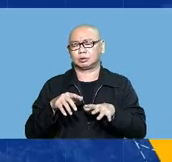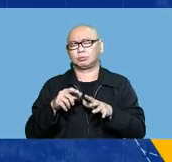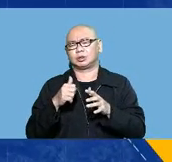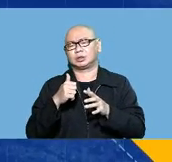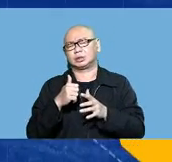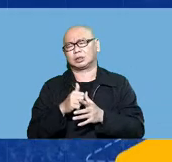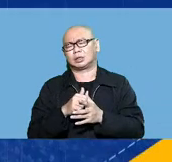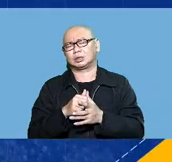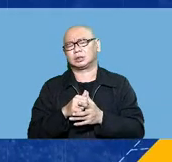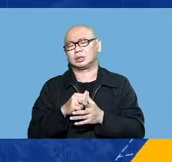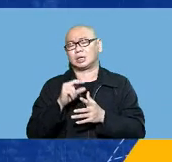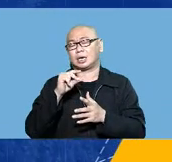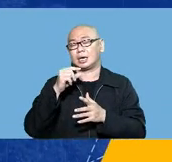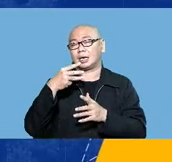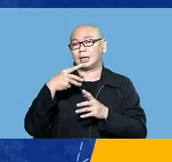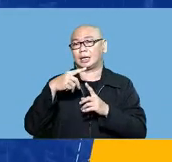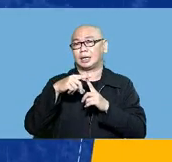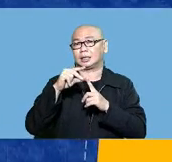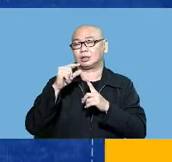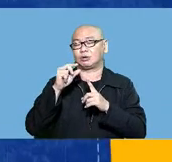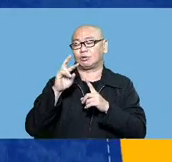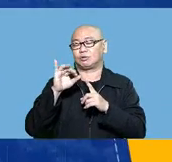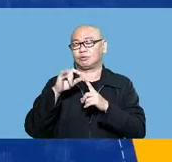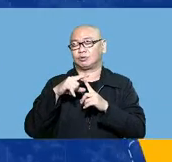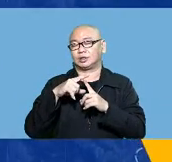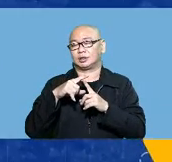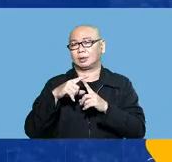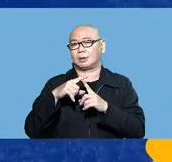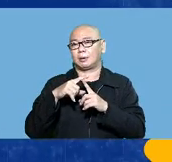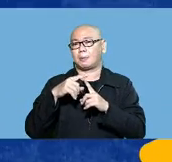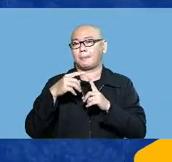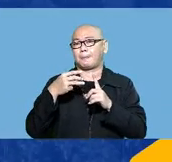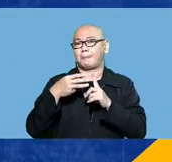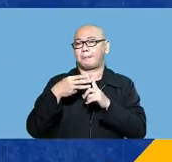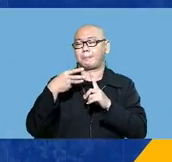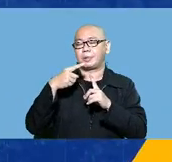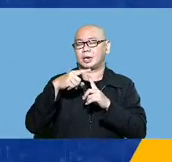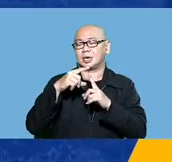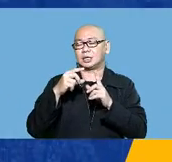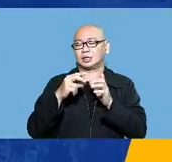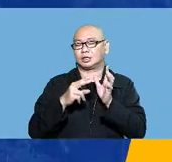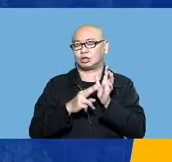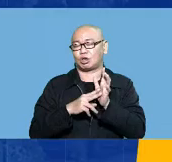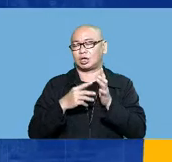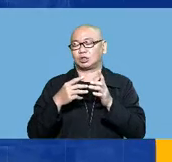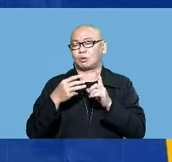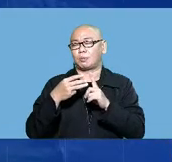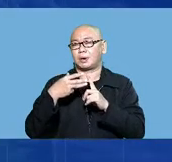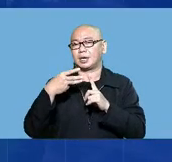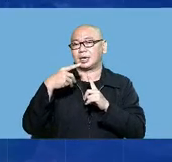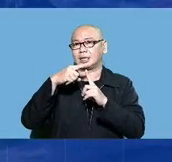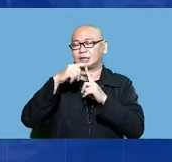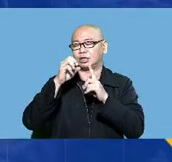di retrofit beton maupun beton bertulang itu untuk bisa digunakan lagi,